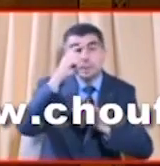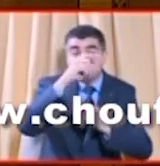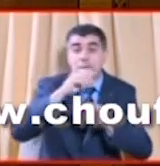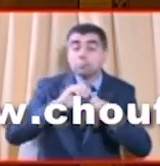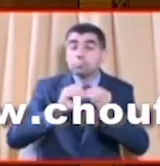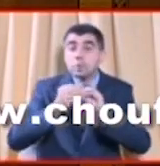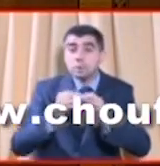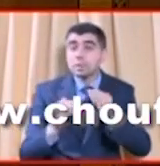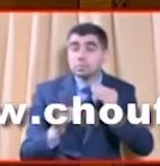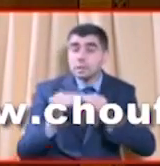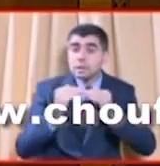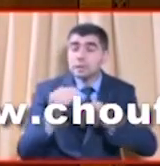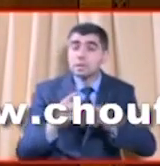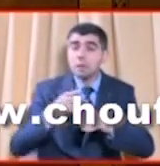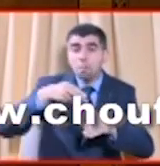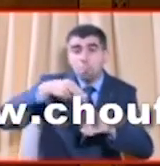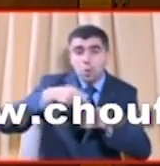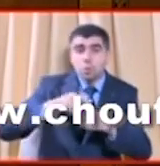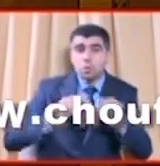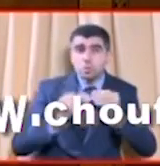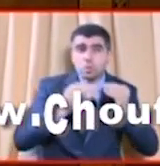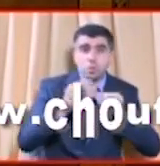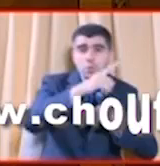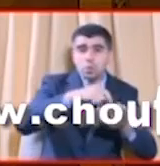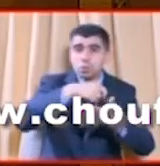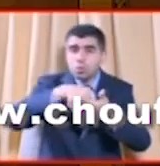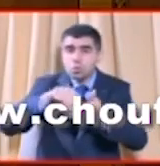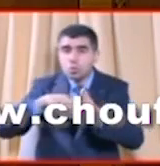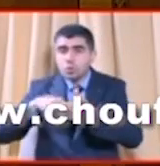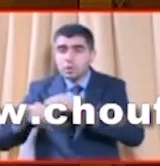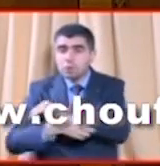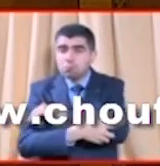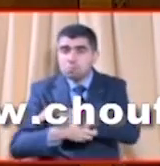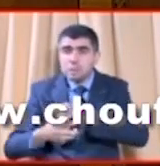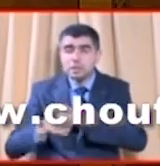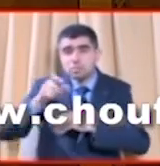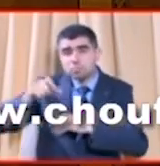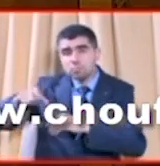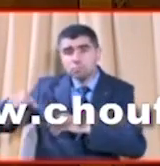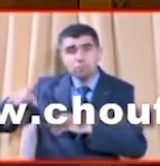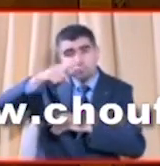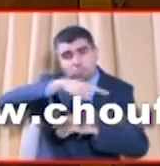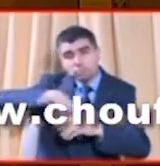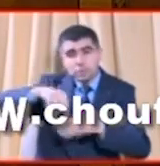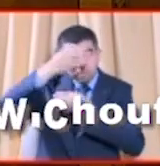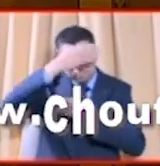لهيب الزيادات في الأسعار ويلفح جيوب المواطنين ويلتهم قدرتهم